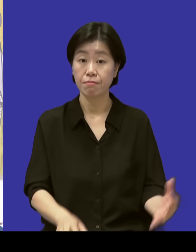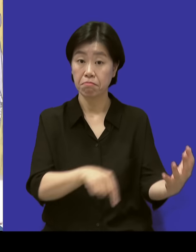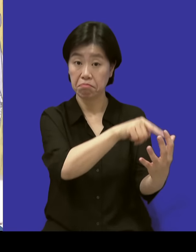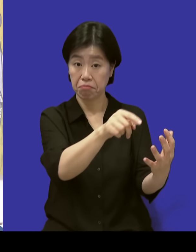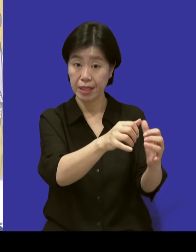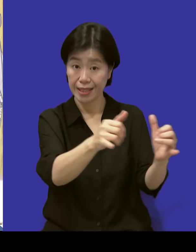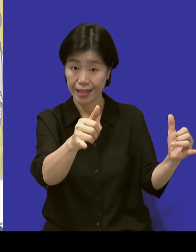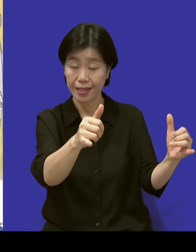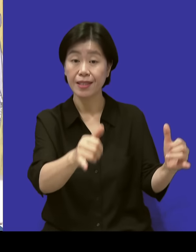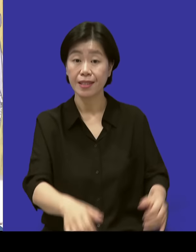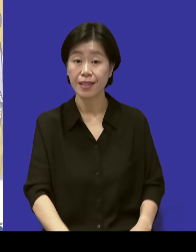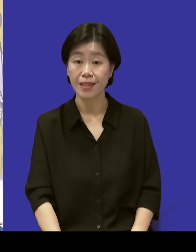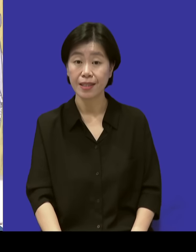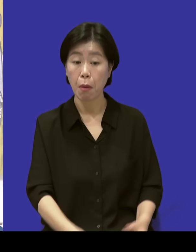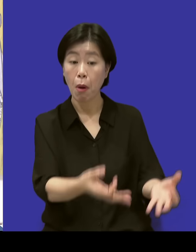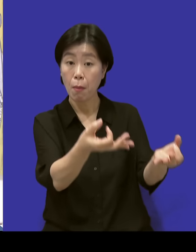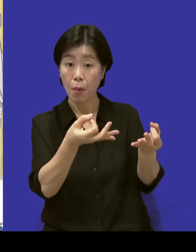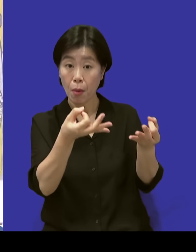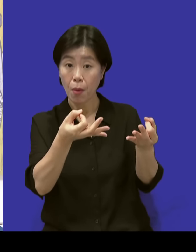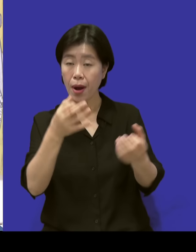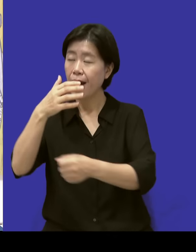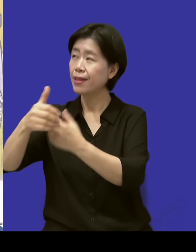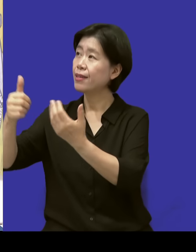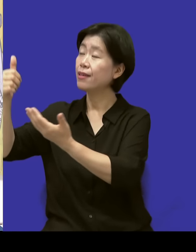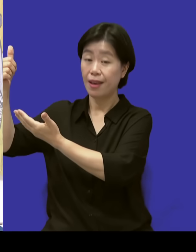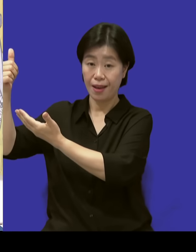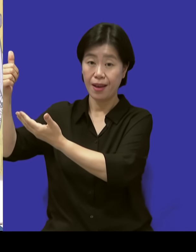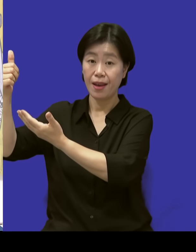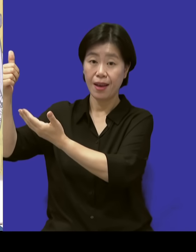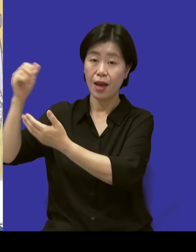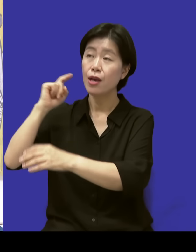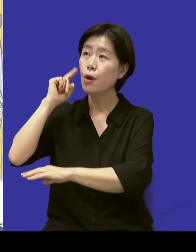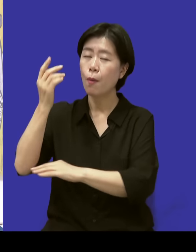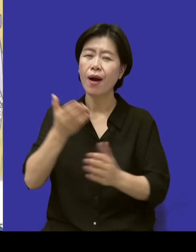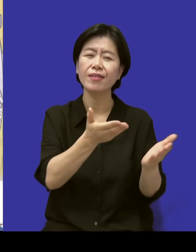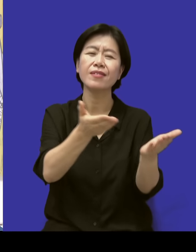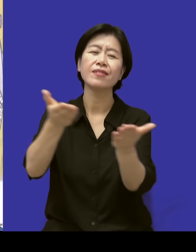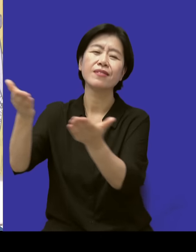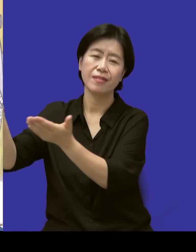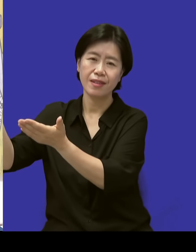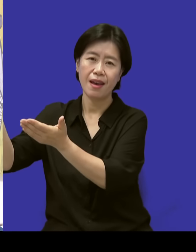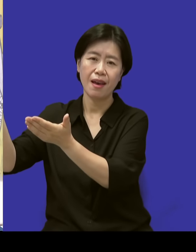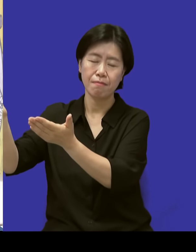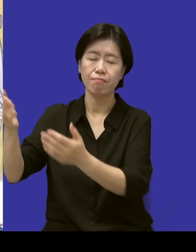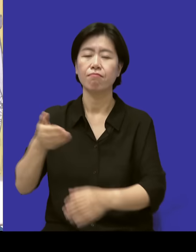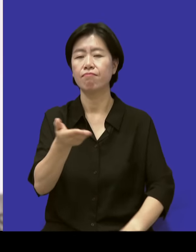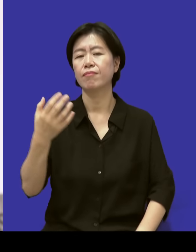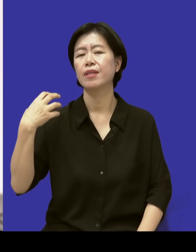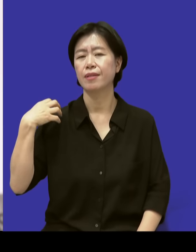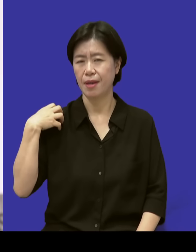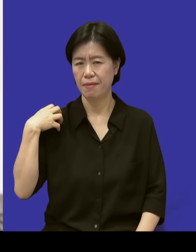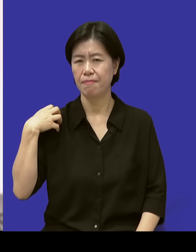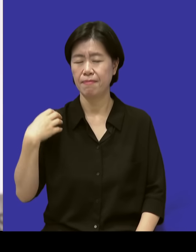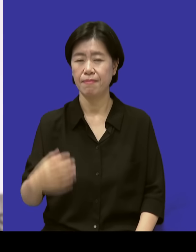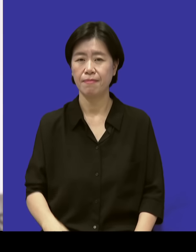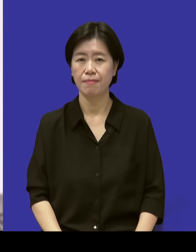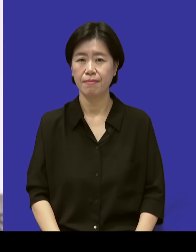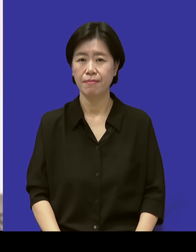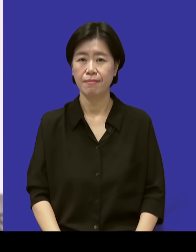그들이 그들을 통해서 너희 아버지께 영광 돌리게 하라 이런 말씀을 하시는데